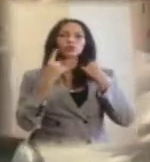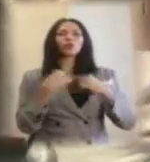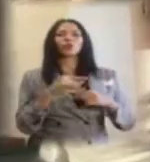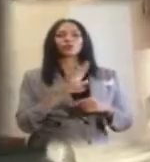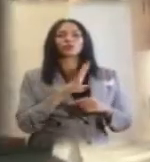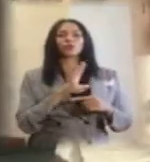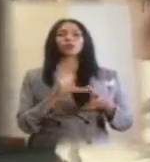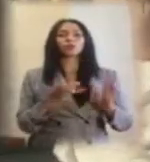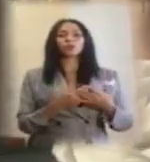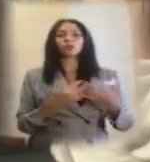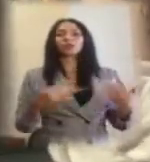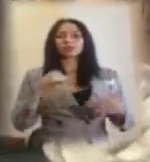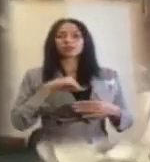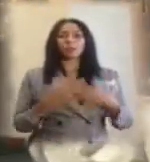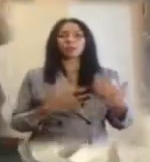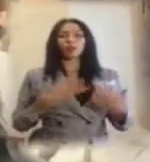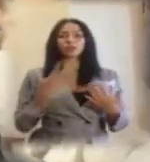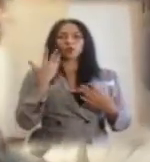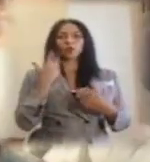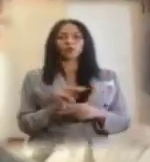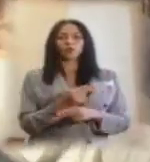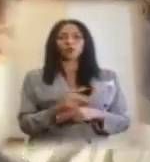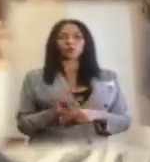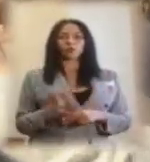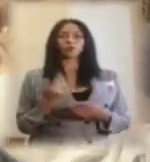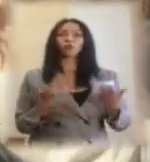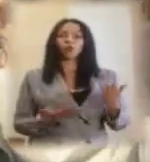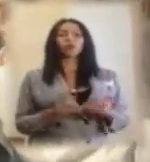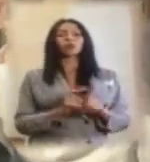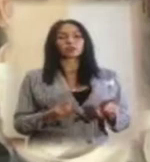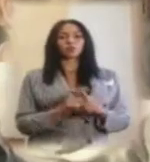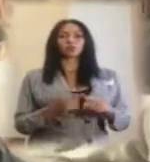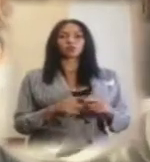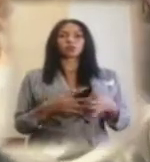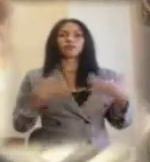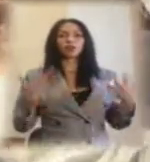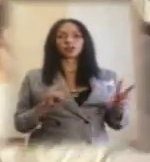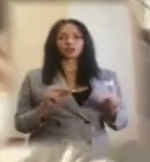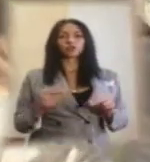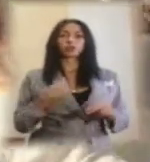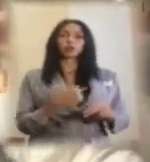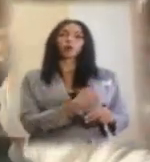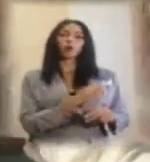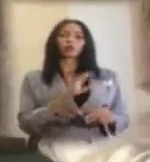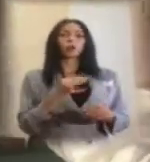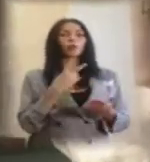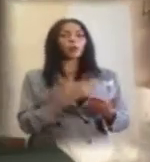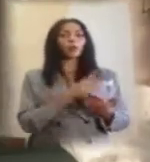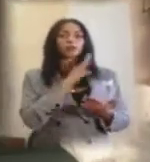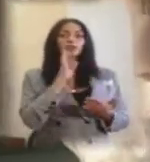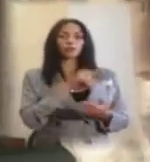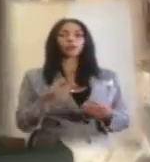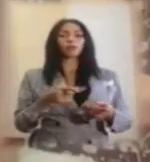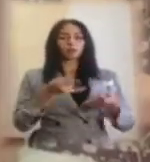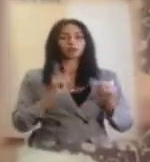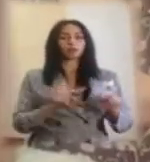різні емоції, коли виховуєш дитину, але все одно це велике щастя, і тому я хотіла показати мамам дійсно правду, яка вона